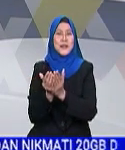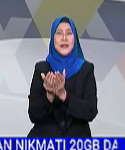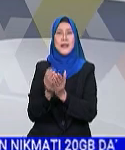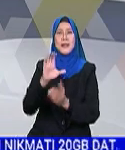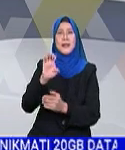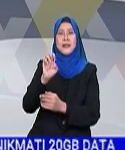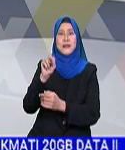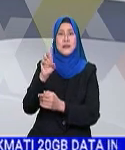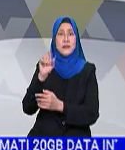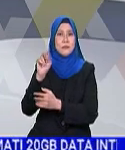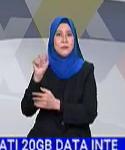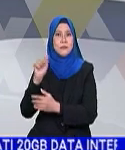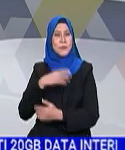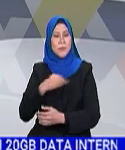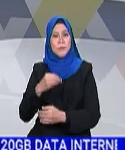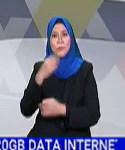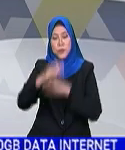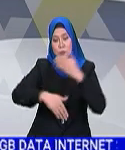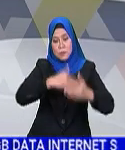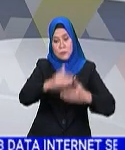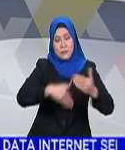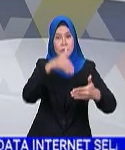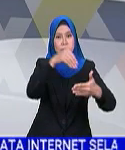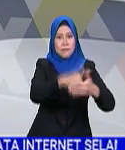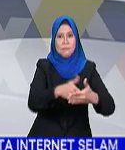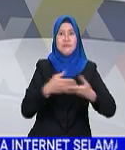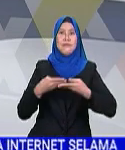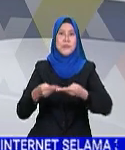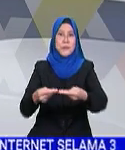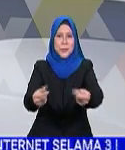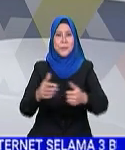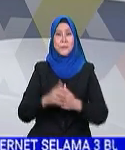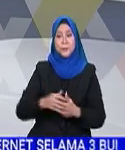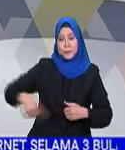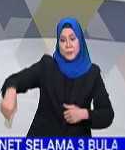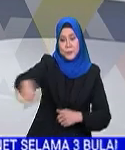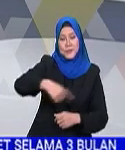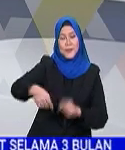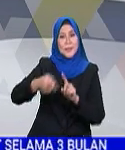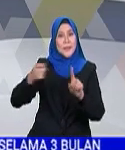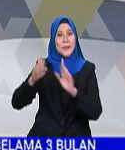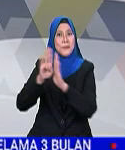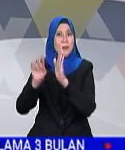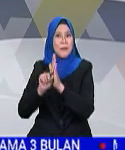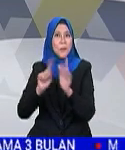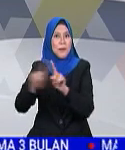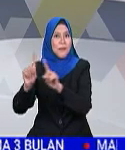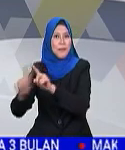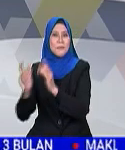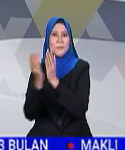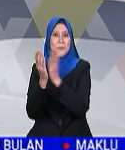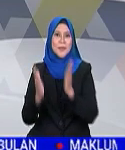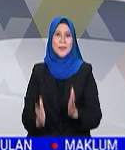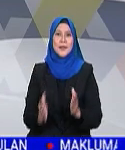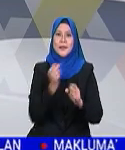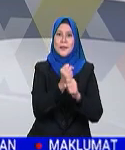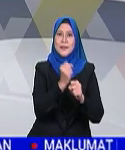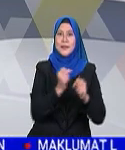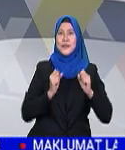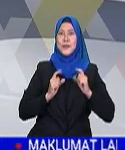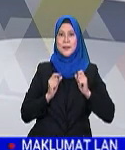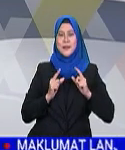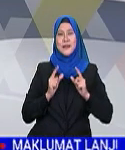Cerana Putih bagi memastikan proses pengundian berjalan lancar. Mereka dari latar belakang berbeza seperti pelajar, pekerja